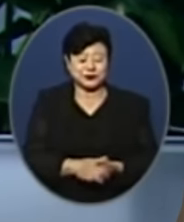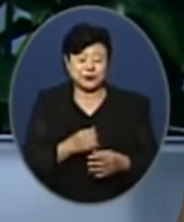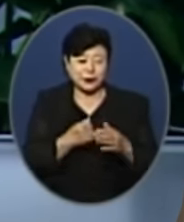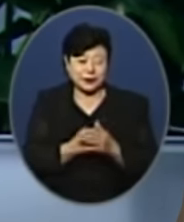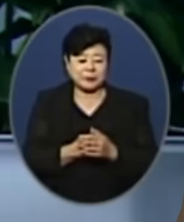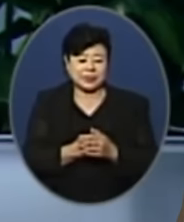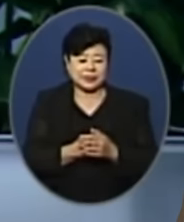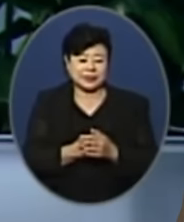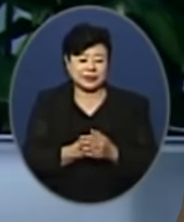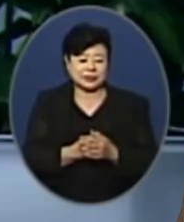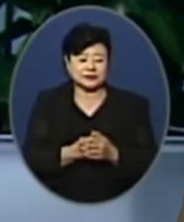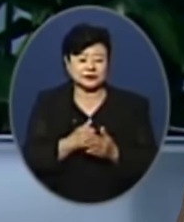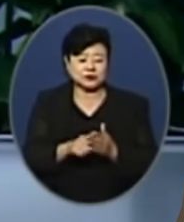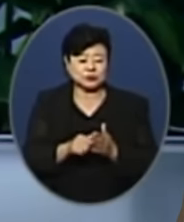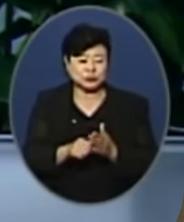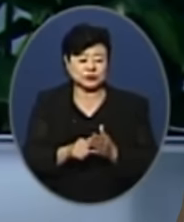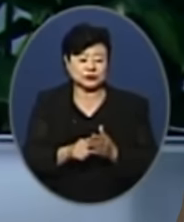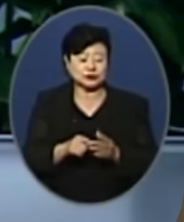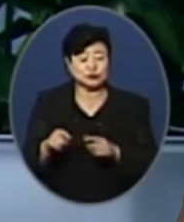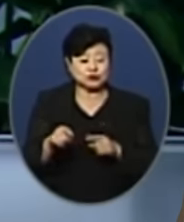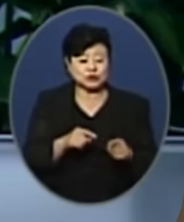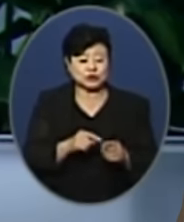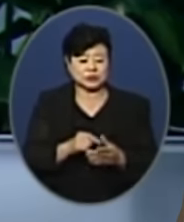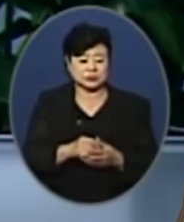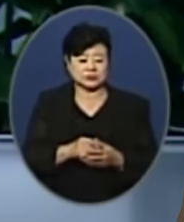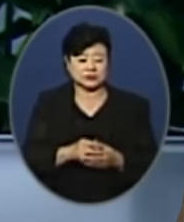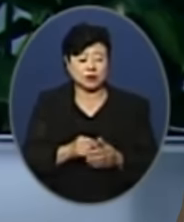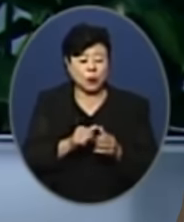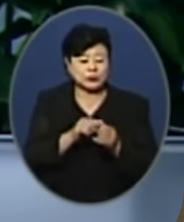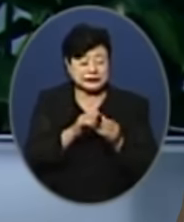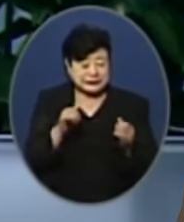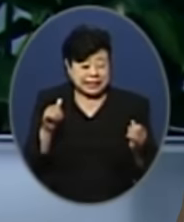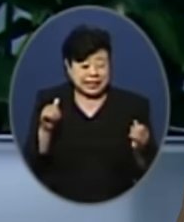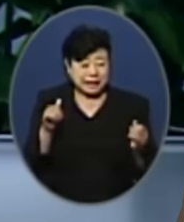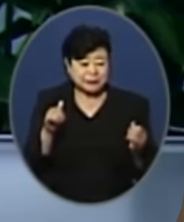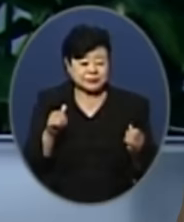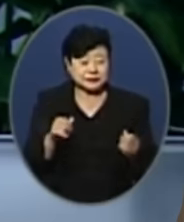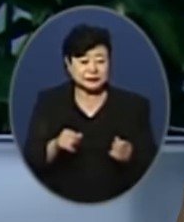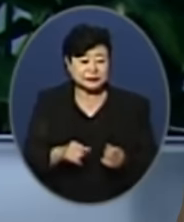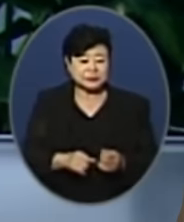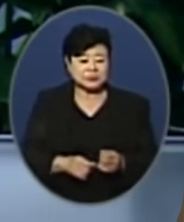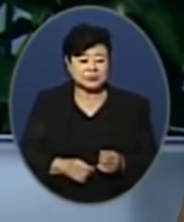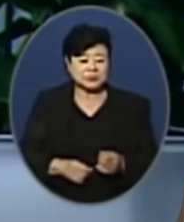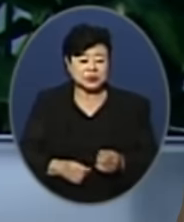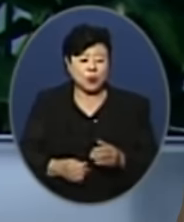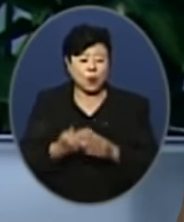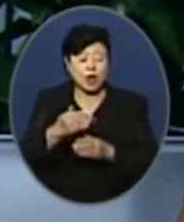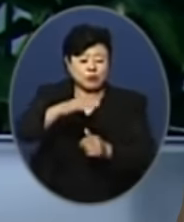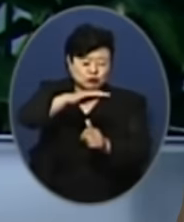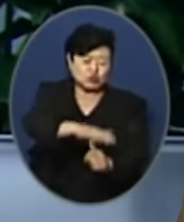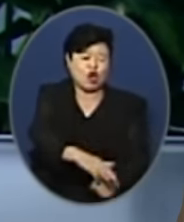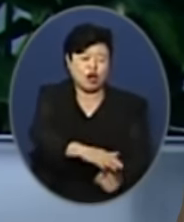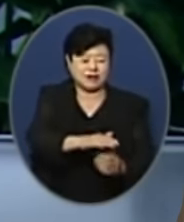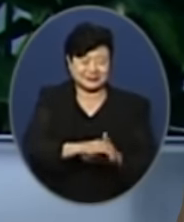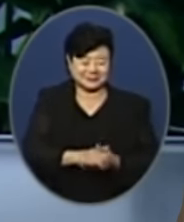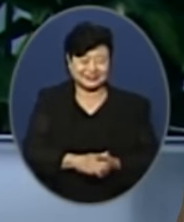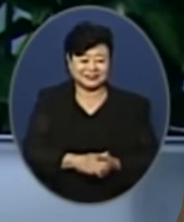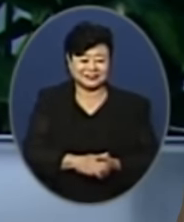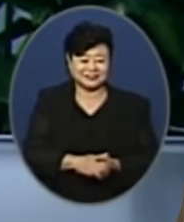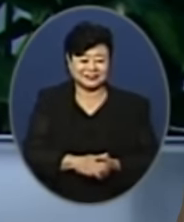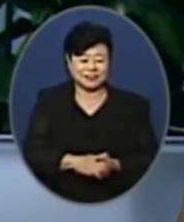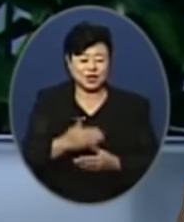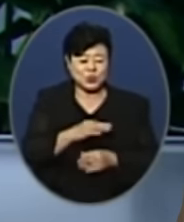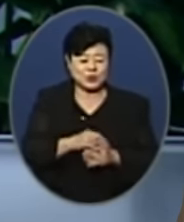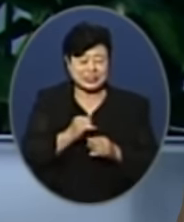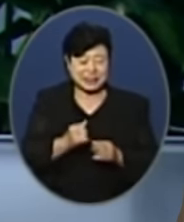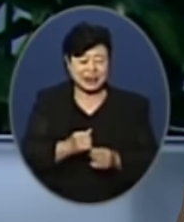그리고 유물론자는 혼의 사람이 일어나면 눌러버리는 것입니다. 그리고